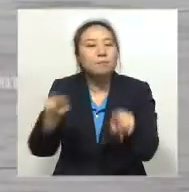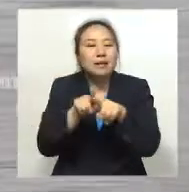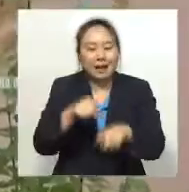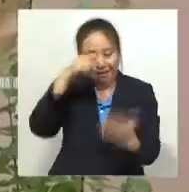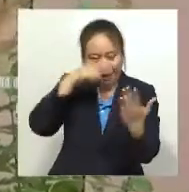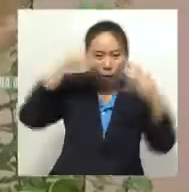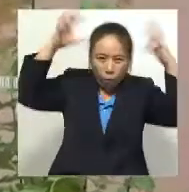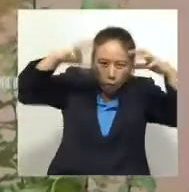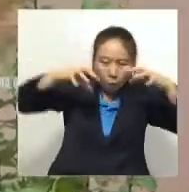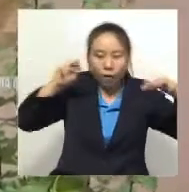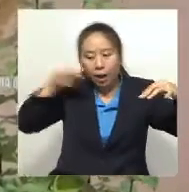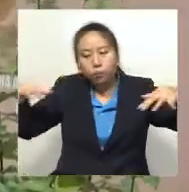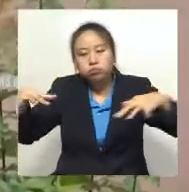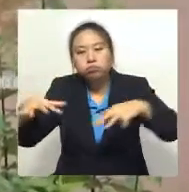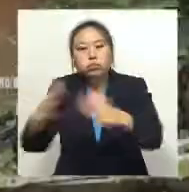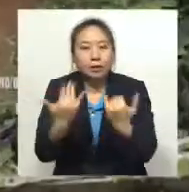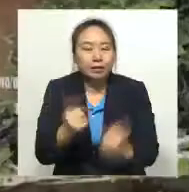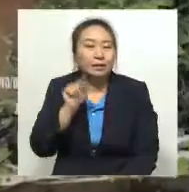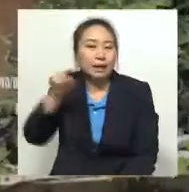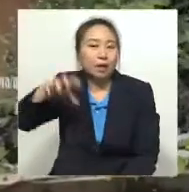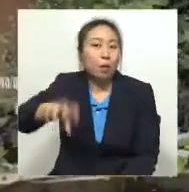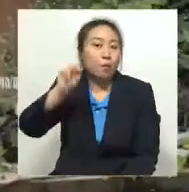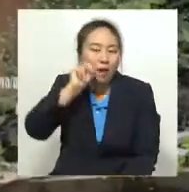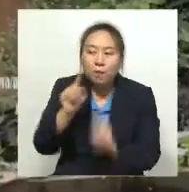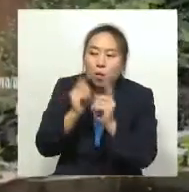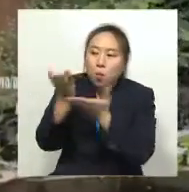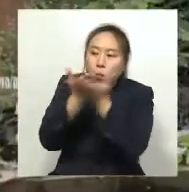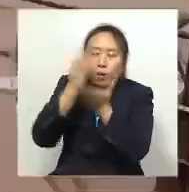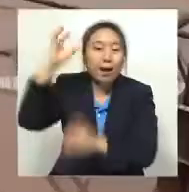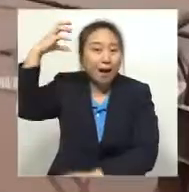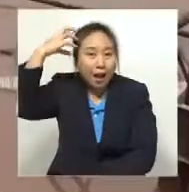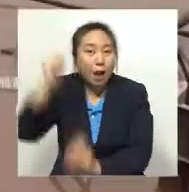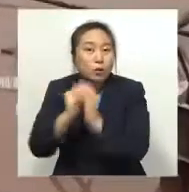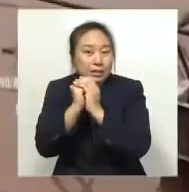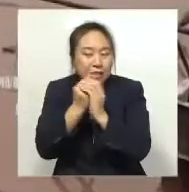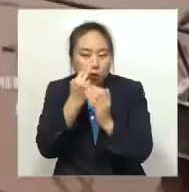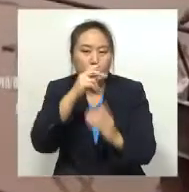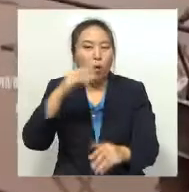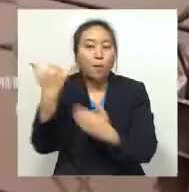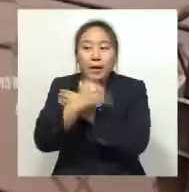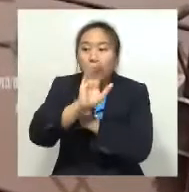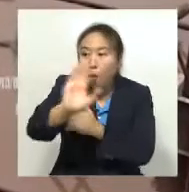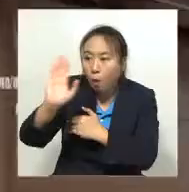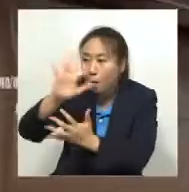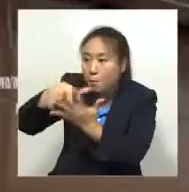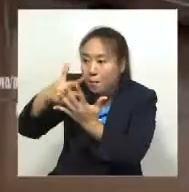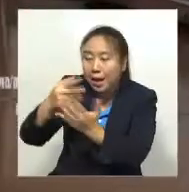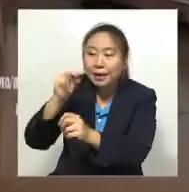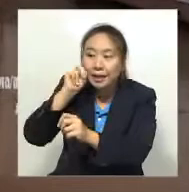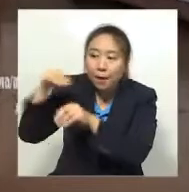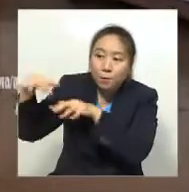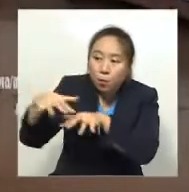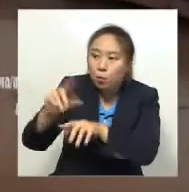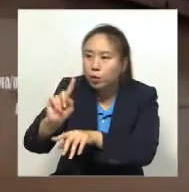ประเด็นนี้นะคะก็มีการสั่งให้กรมชลประทานไปหารือกับทางการลาวแล้วก็จีนถึงแผนการระบายน้ำของทั้งสองประเทศด้วยเพื่อจะได้